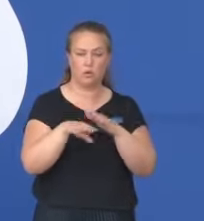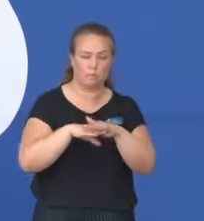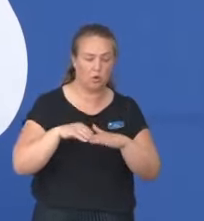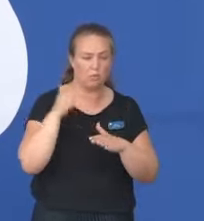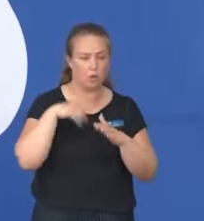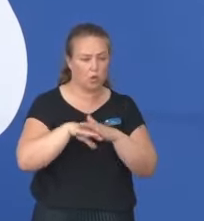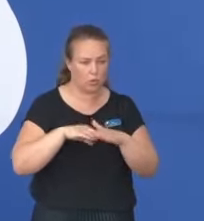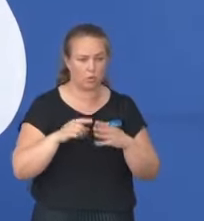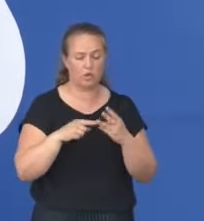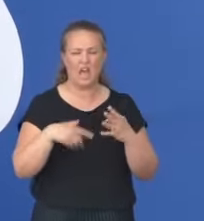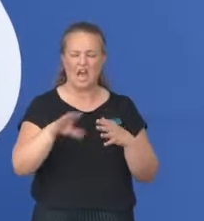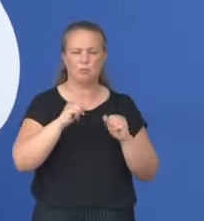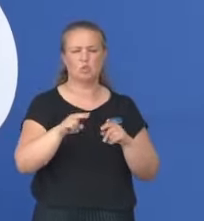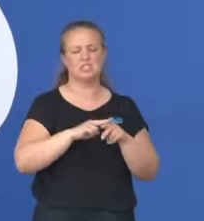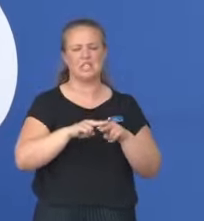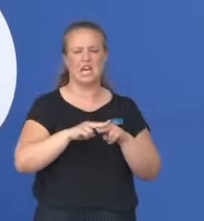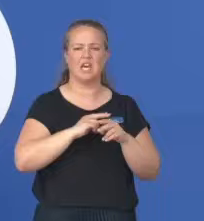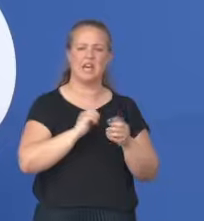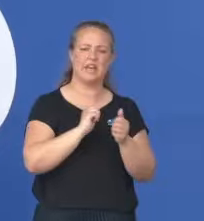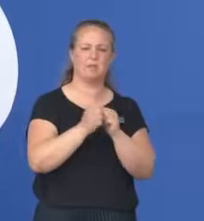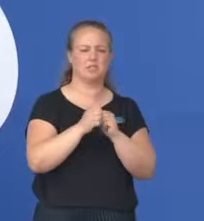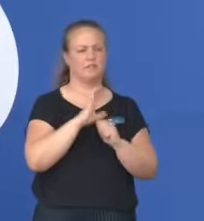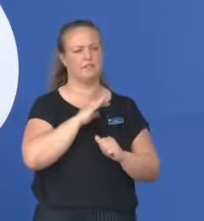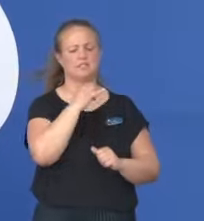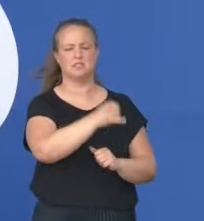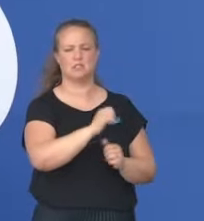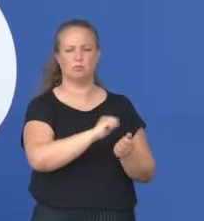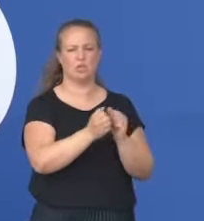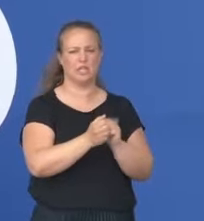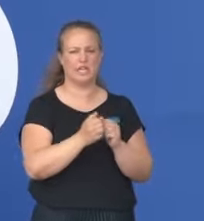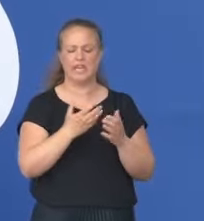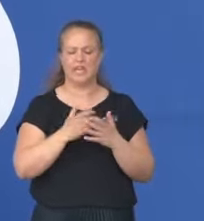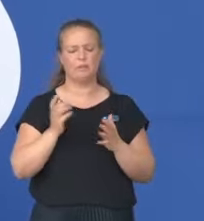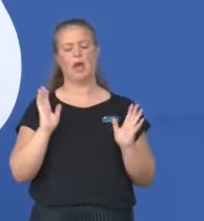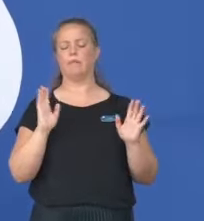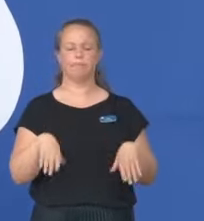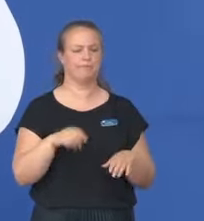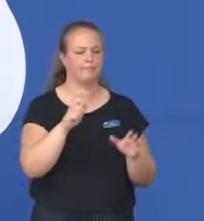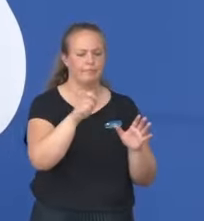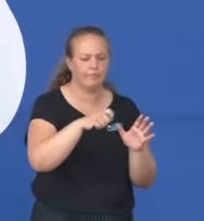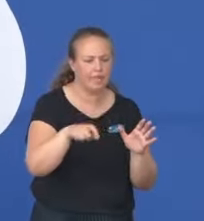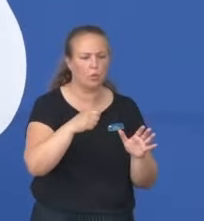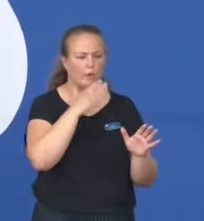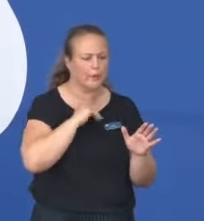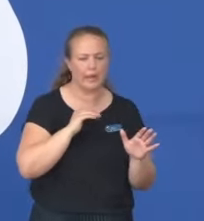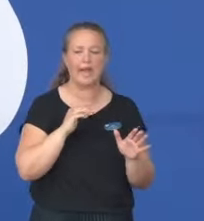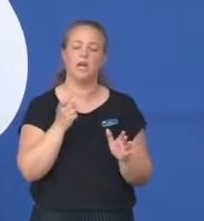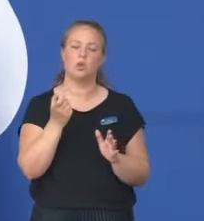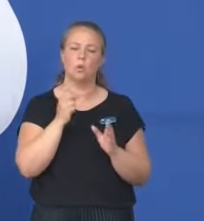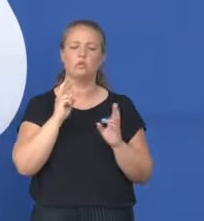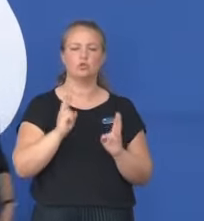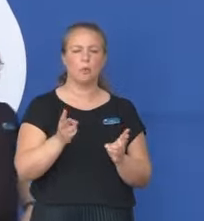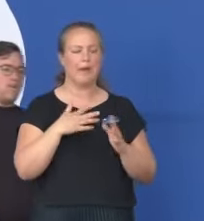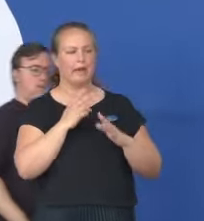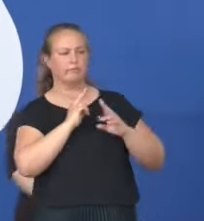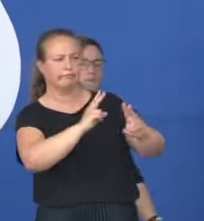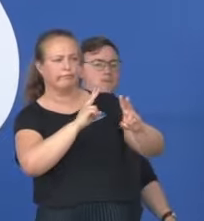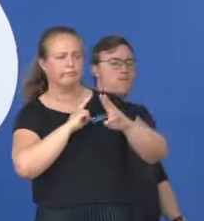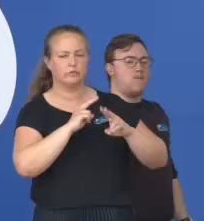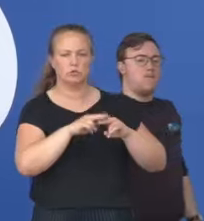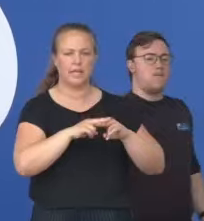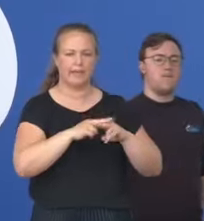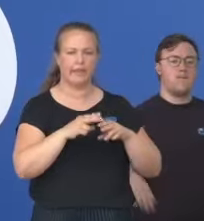i demokratin. Så att allting handlar ju inte om att nödvändigtvis kryssa en ung, utan kryssa någon som på något sätt speglar din identitet om du tycker att de